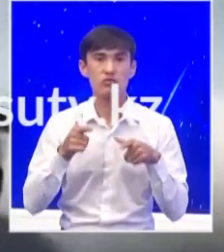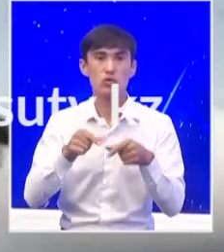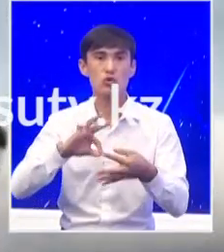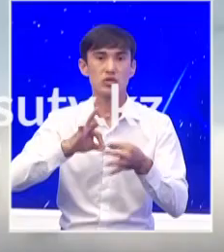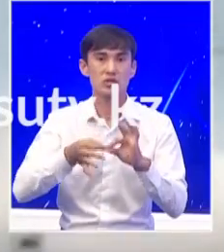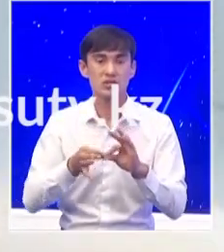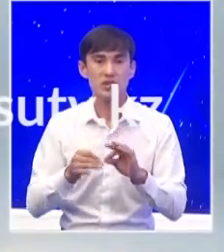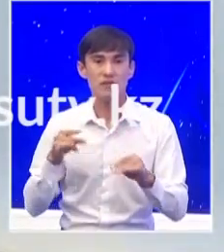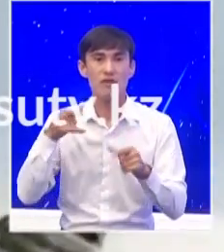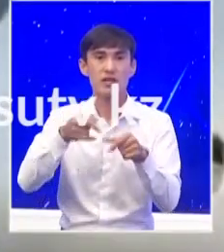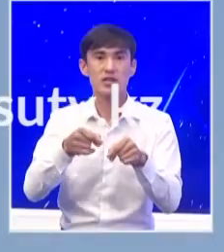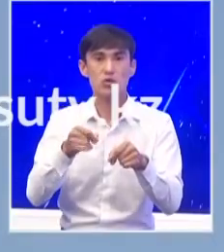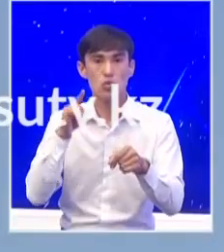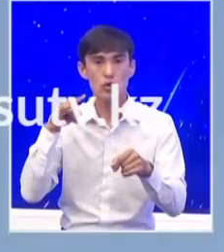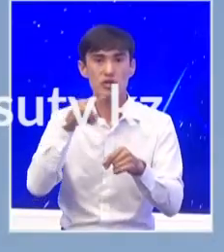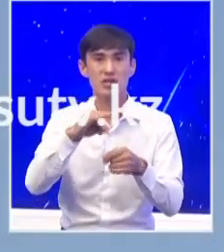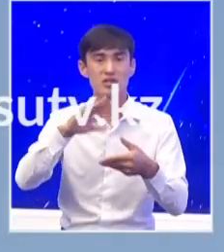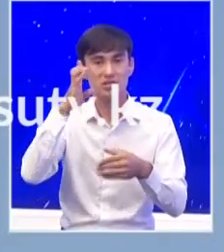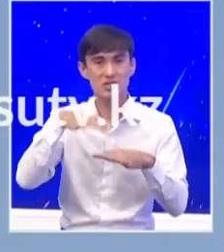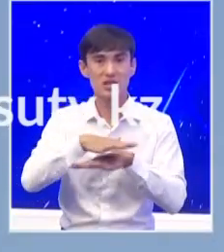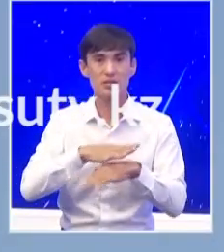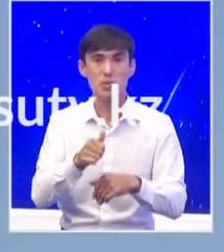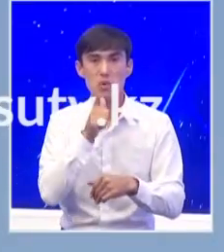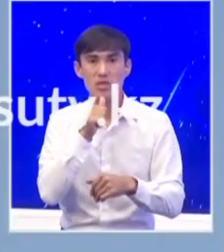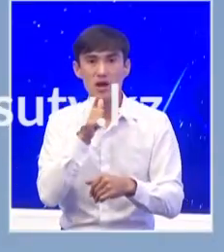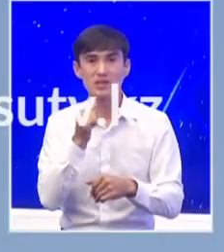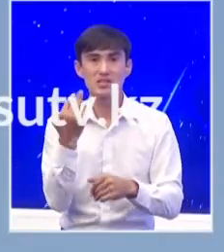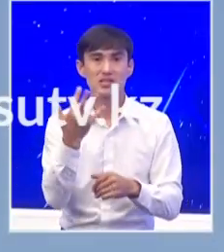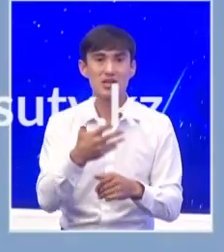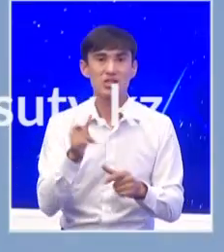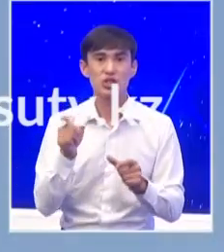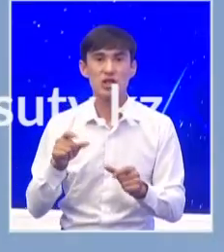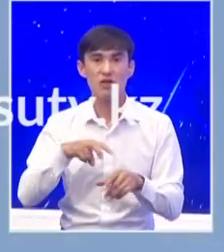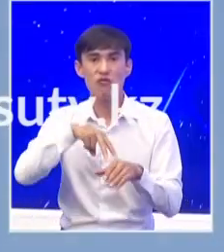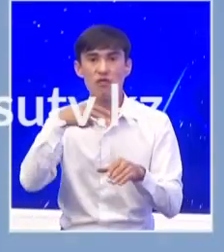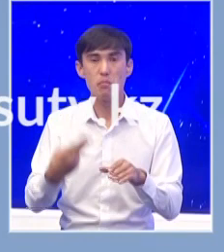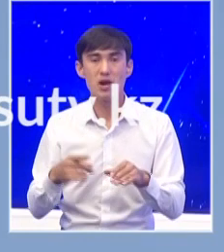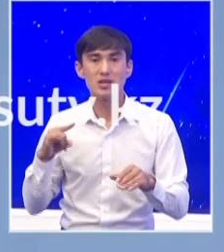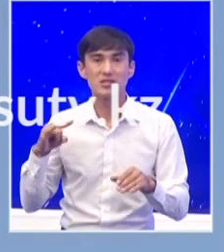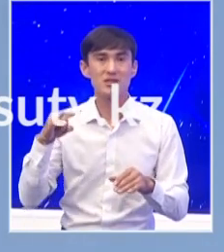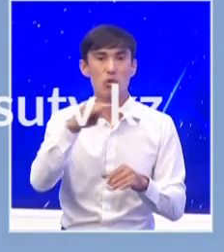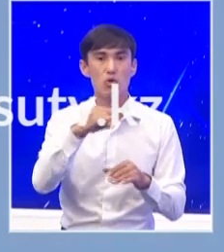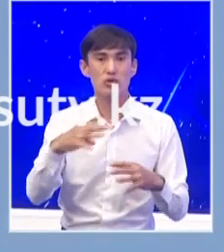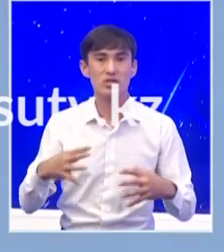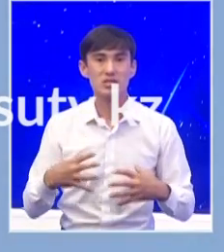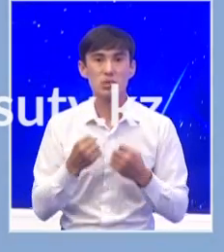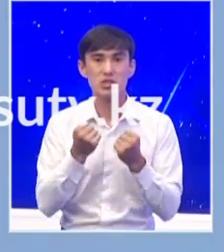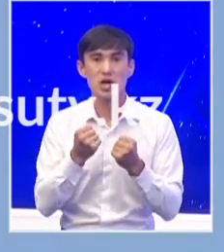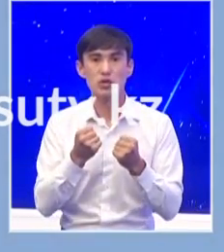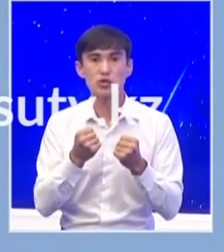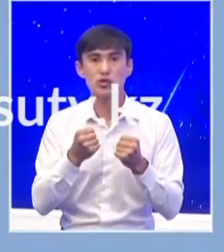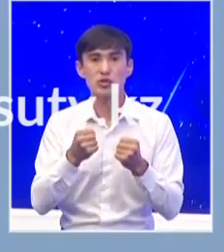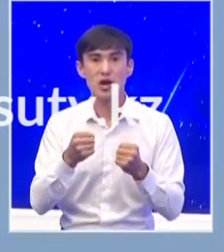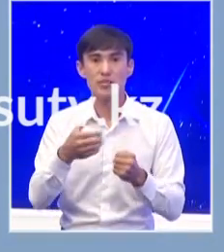него и улететь из страны. Пытаясь сделать это, несколько человек выпали из самолета. Спасающиеся из